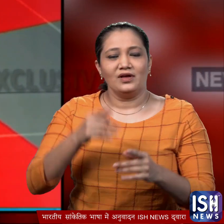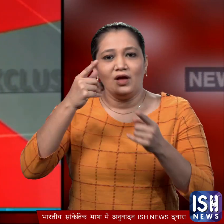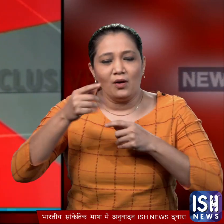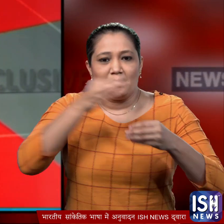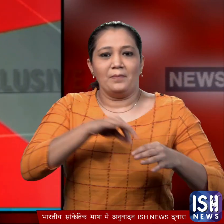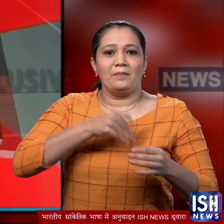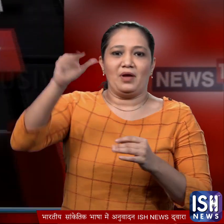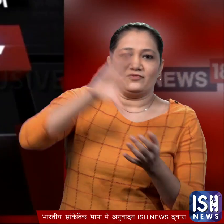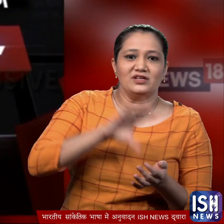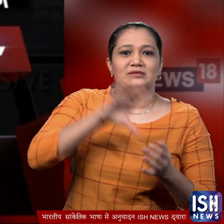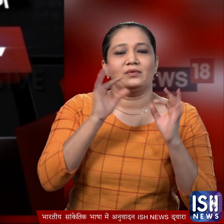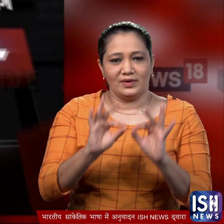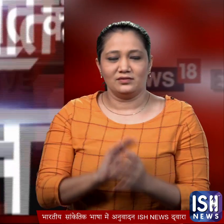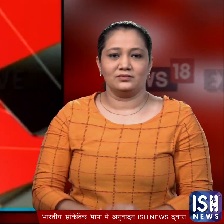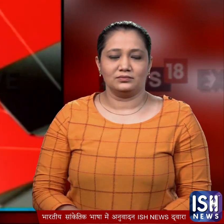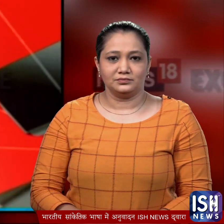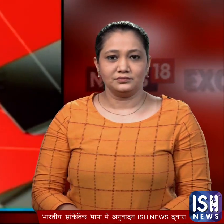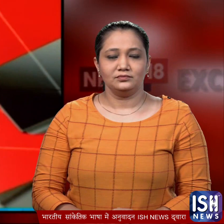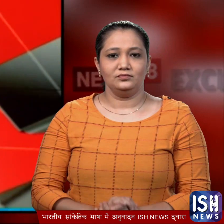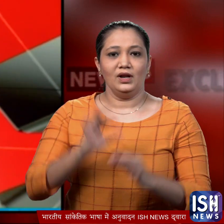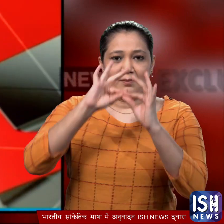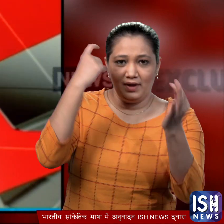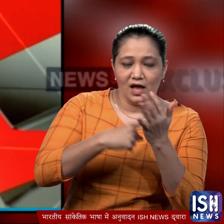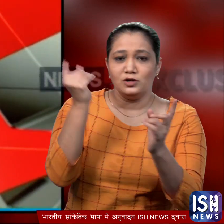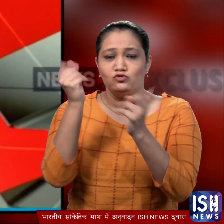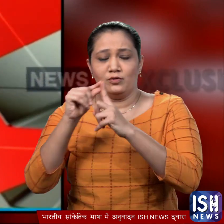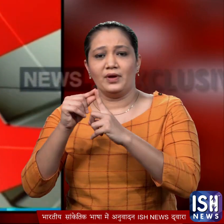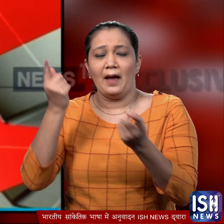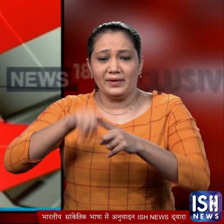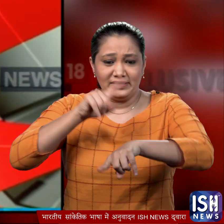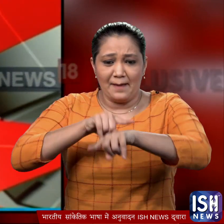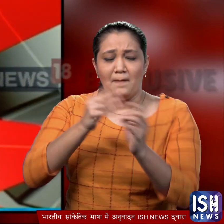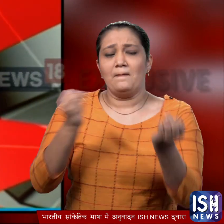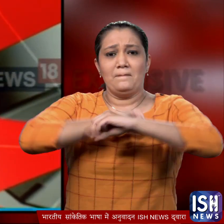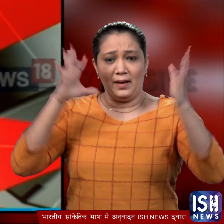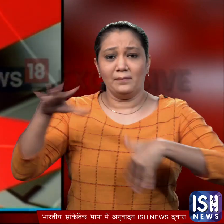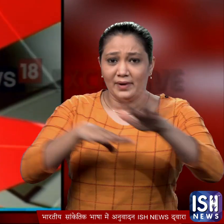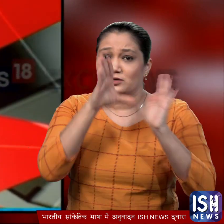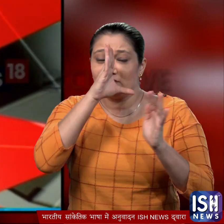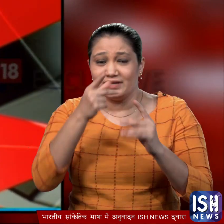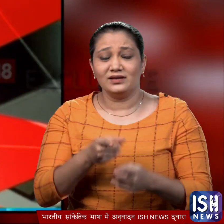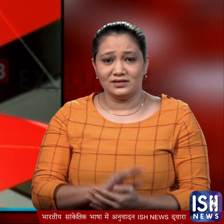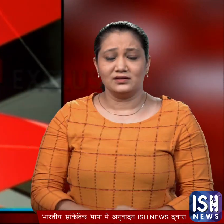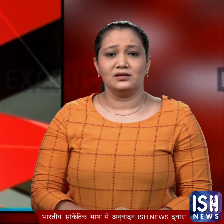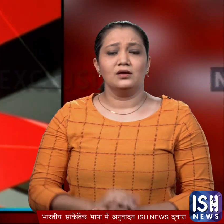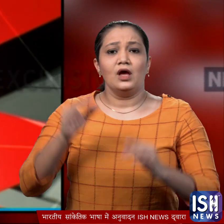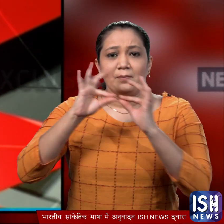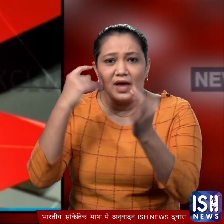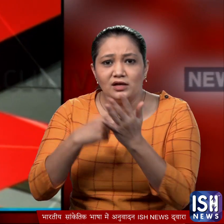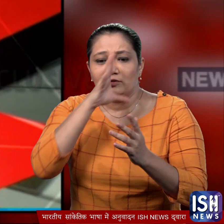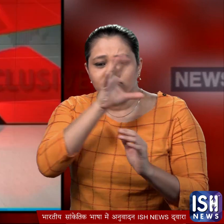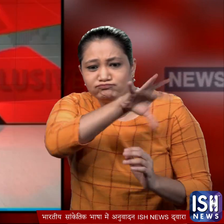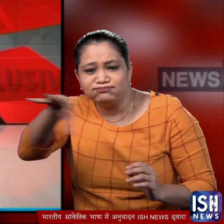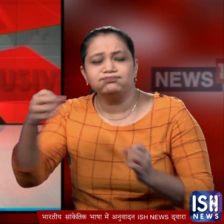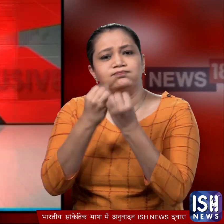में निवेश और बढ़ सके। बिहार और यूपी की ट्रेनों में टाइमर बम लगाने की साजिश का पता चलने के बाद बिहार के सभी